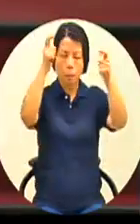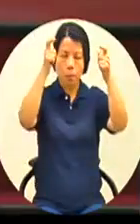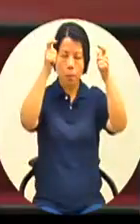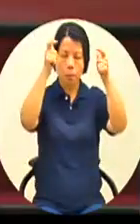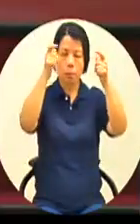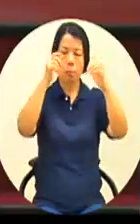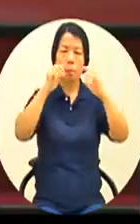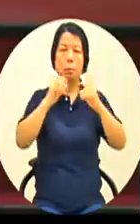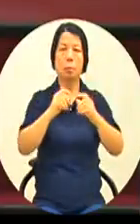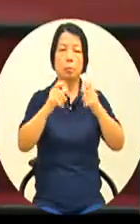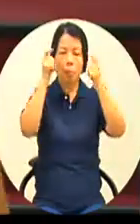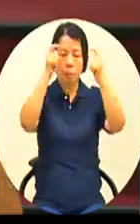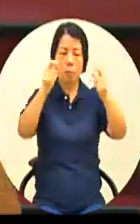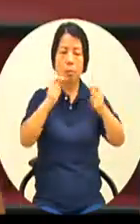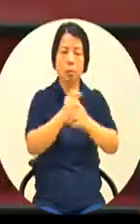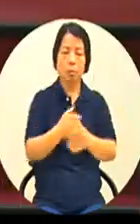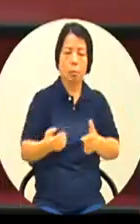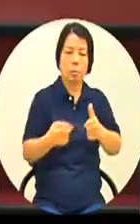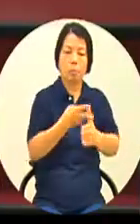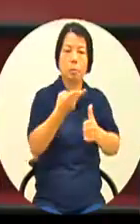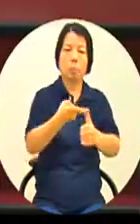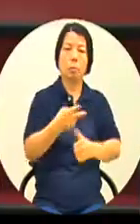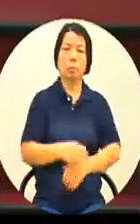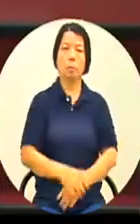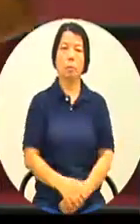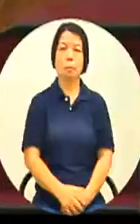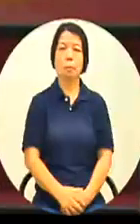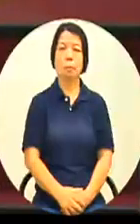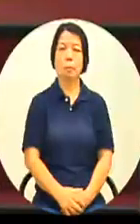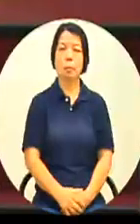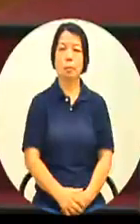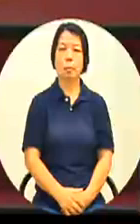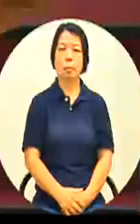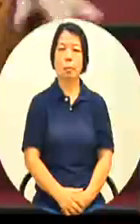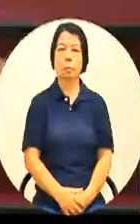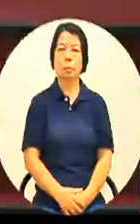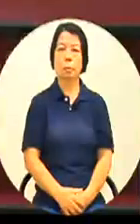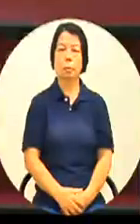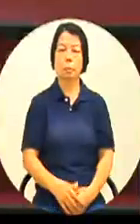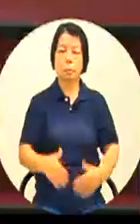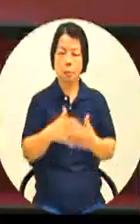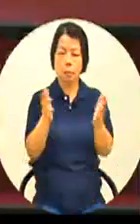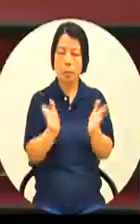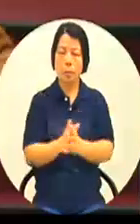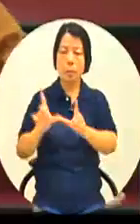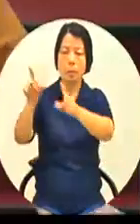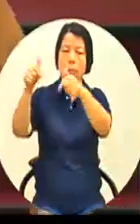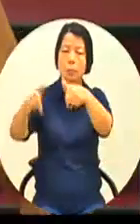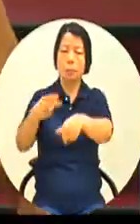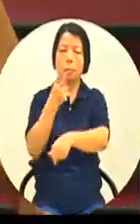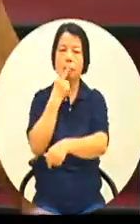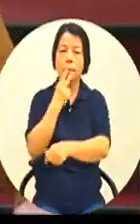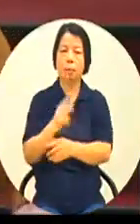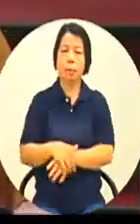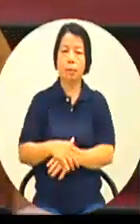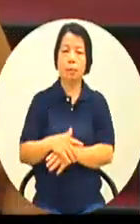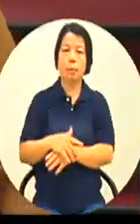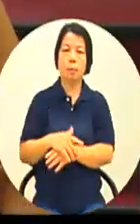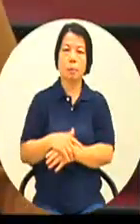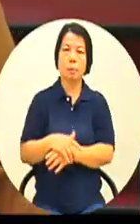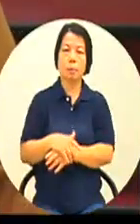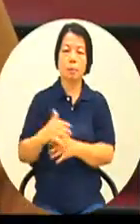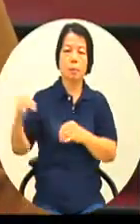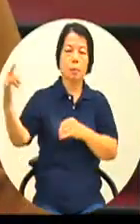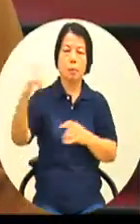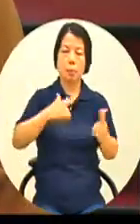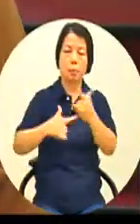搁讲国语呢，亚军呢排第二的呢。啊，这遮的所有的东南亚的人客有关怀无？有警告无？